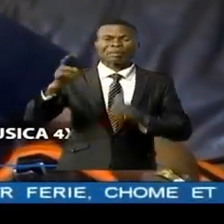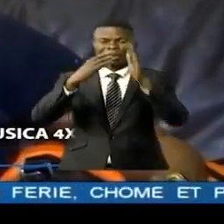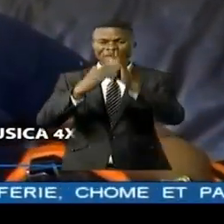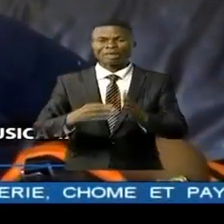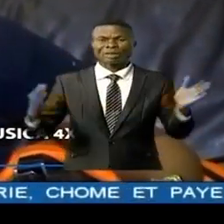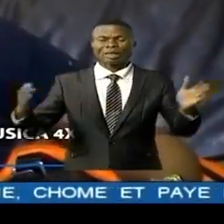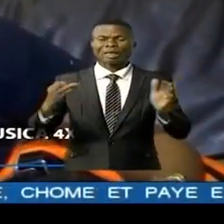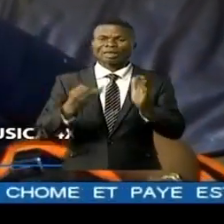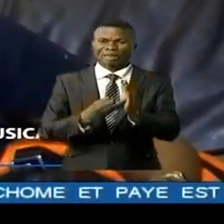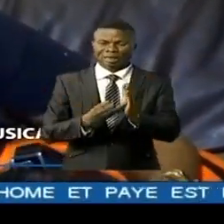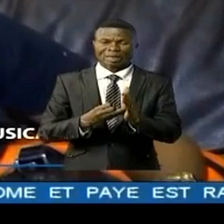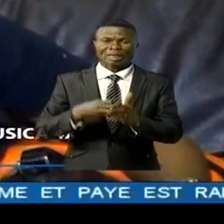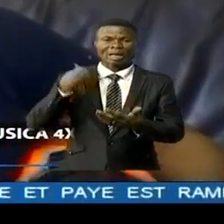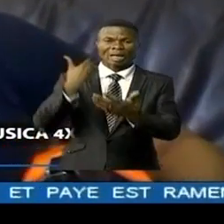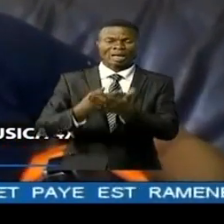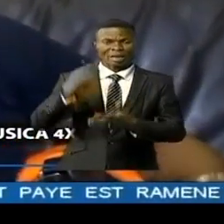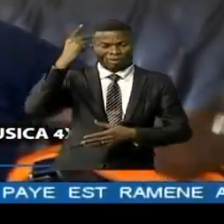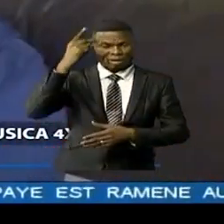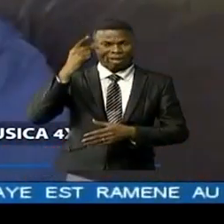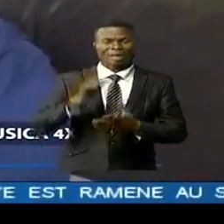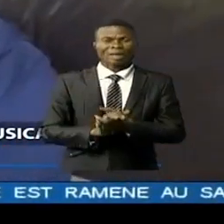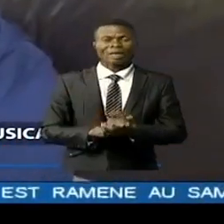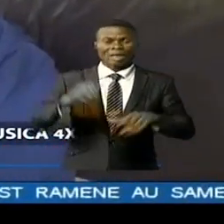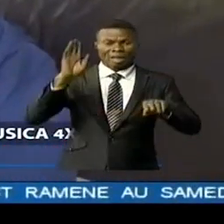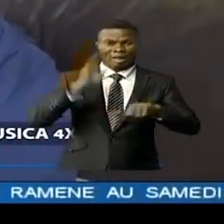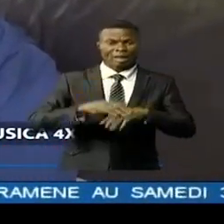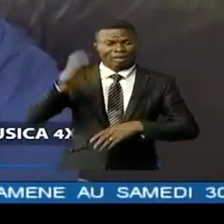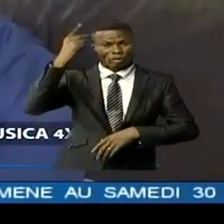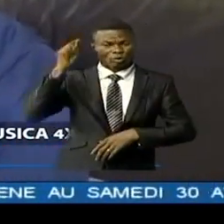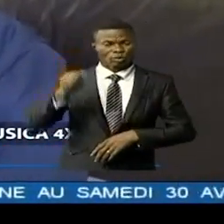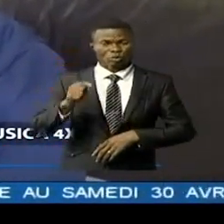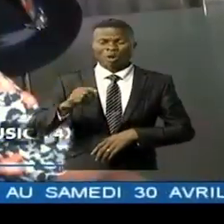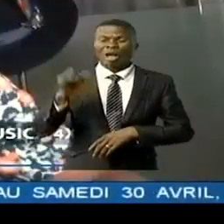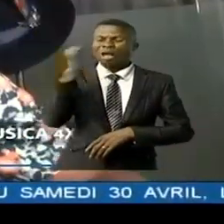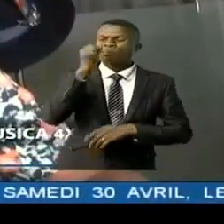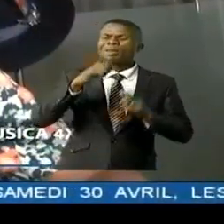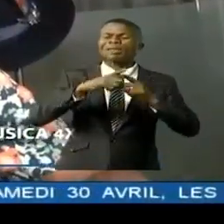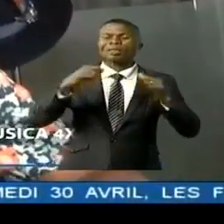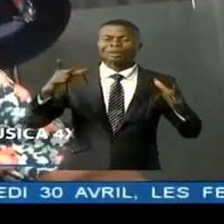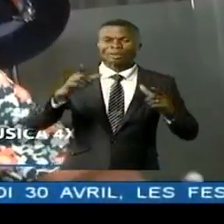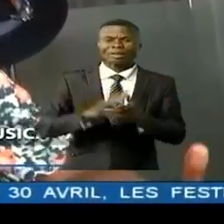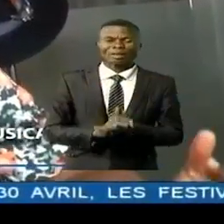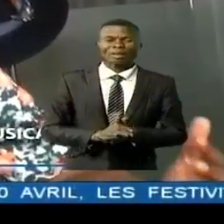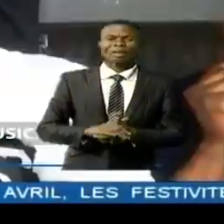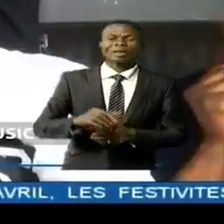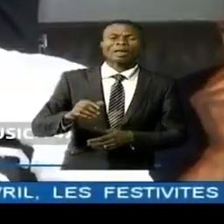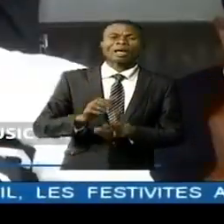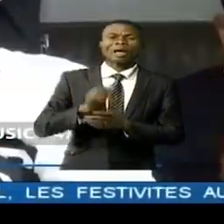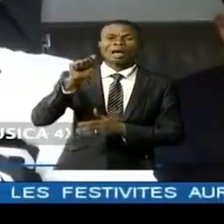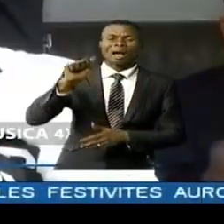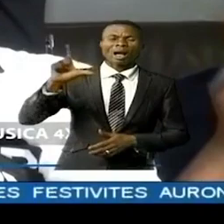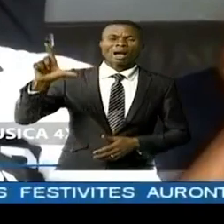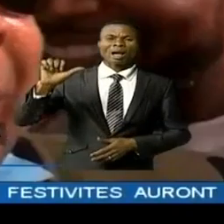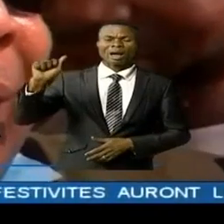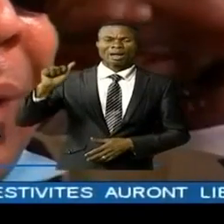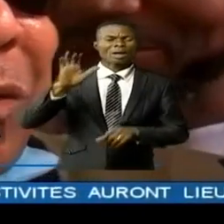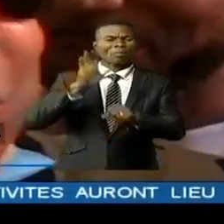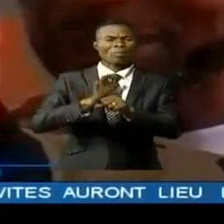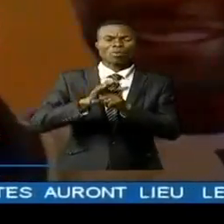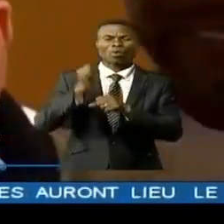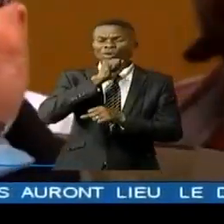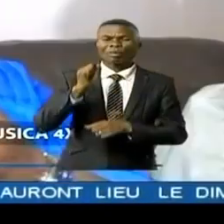kinshasa ils sont déjà dans la capitale pour ce grand événement blaise bull allait macabre didier mascella